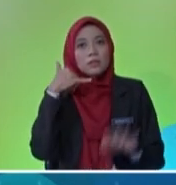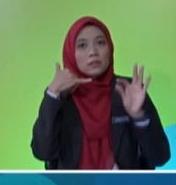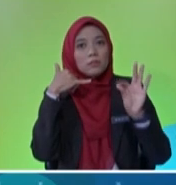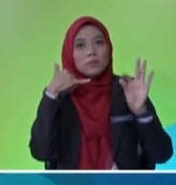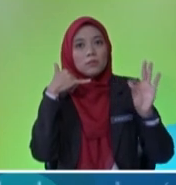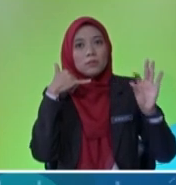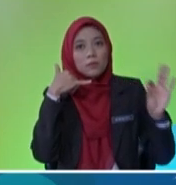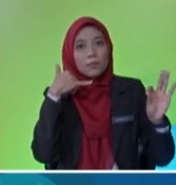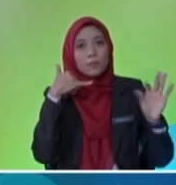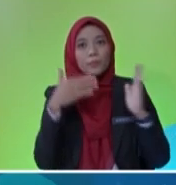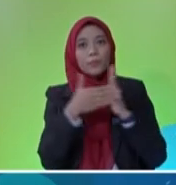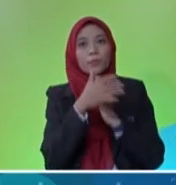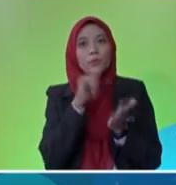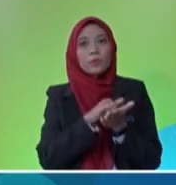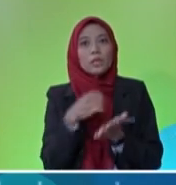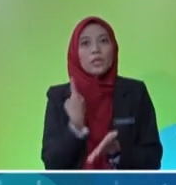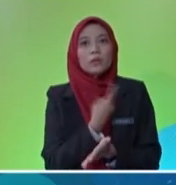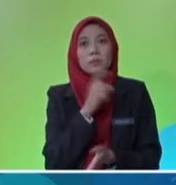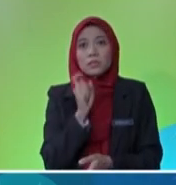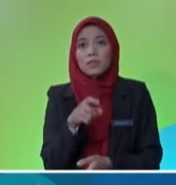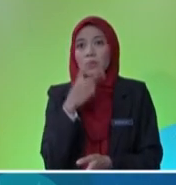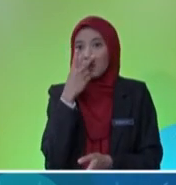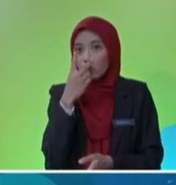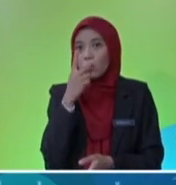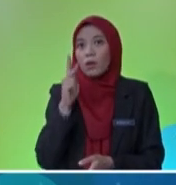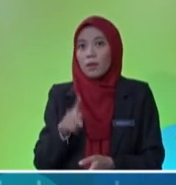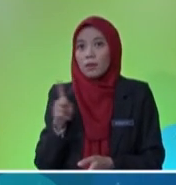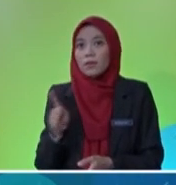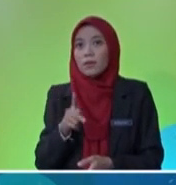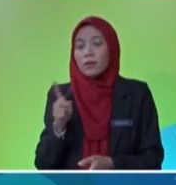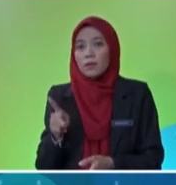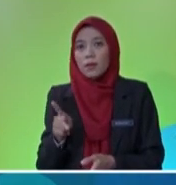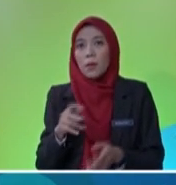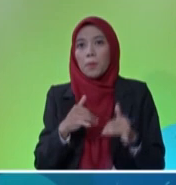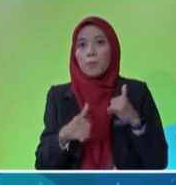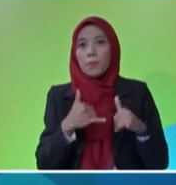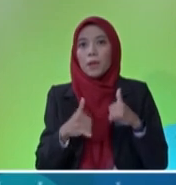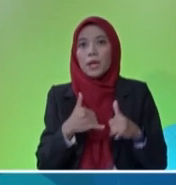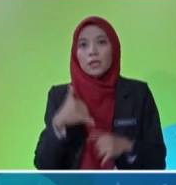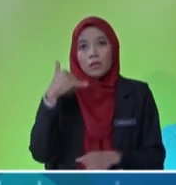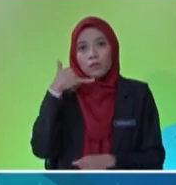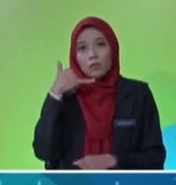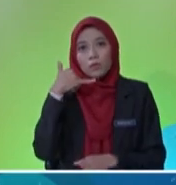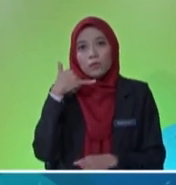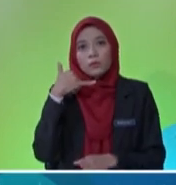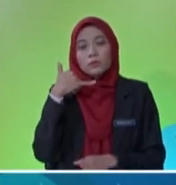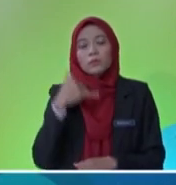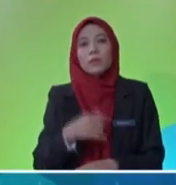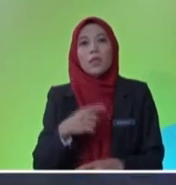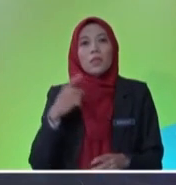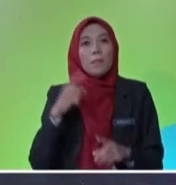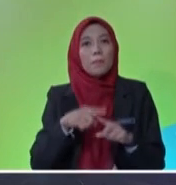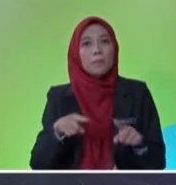itu kita perlu lah memantau atau mengawasi kanak-kanak agar tidak bermain telepon campur tejoy hehe